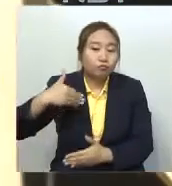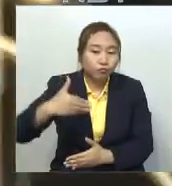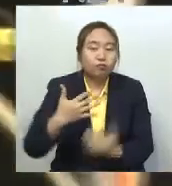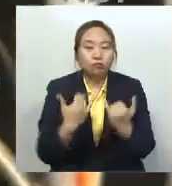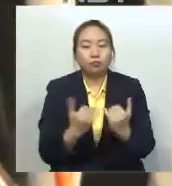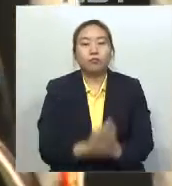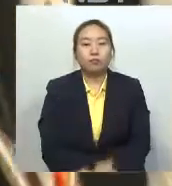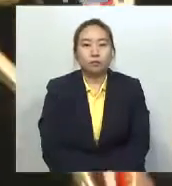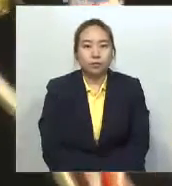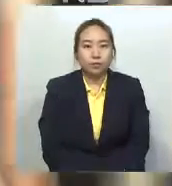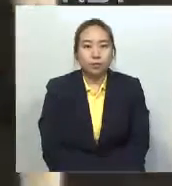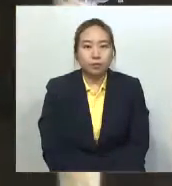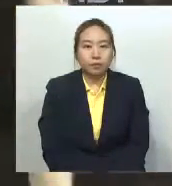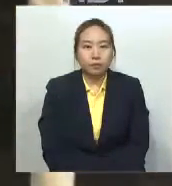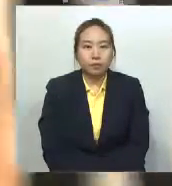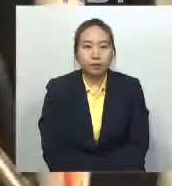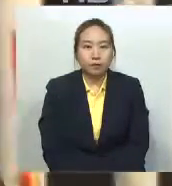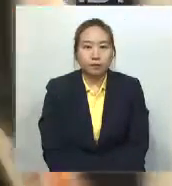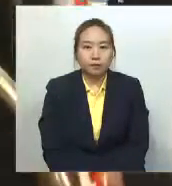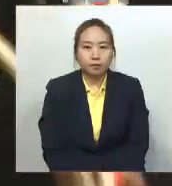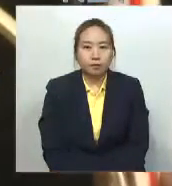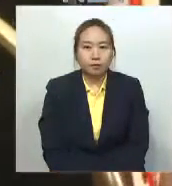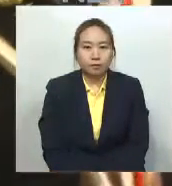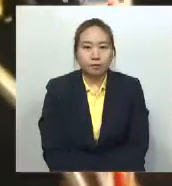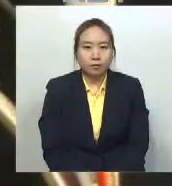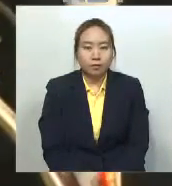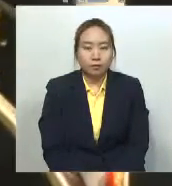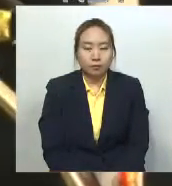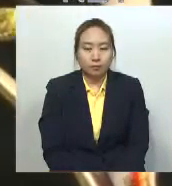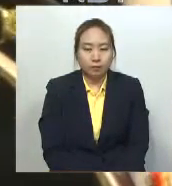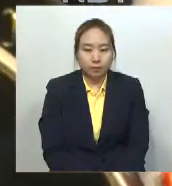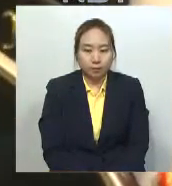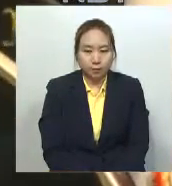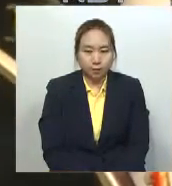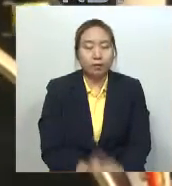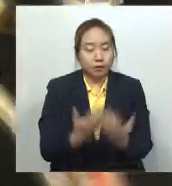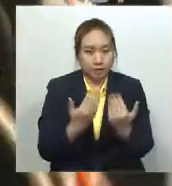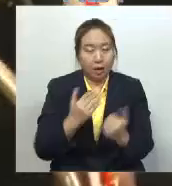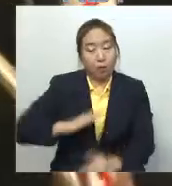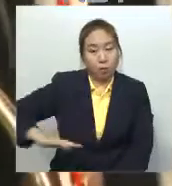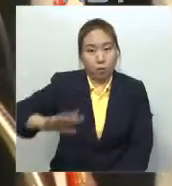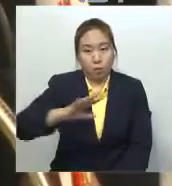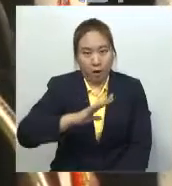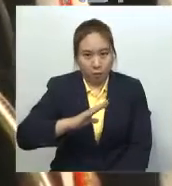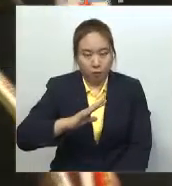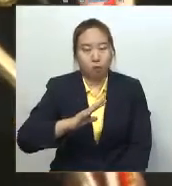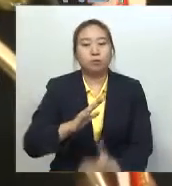นี้พวกเราพูดได้เต็มปากว่า